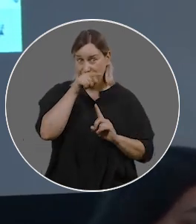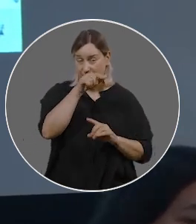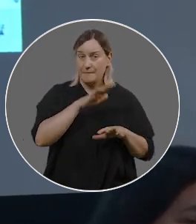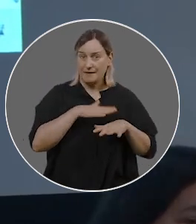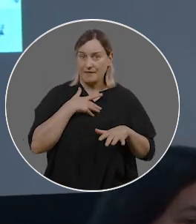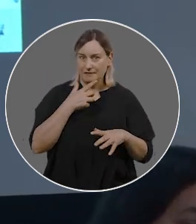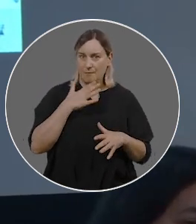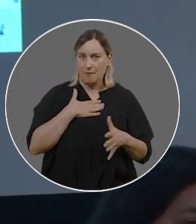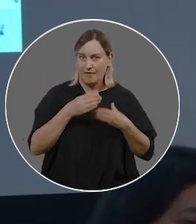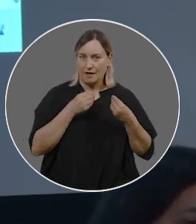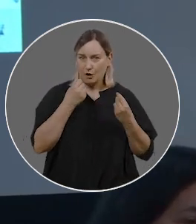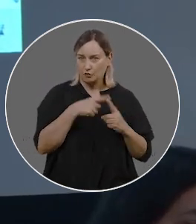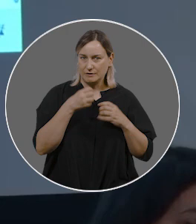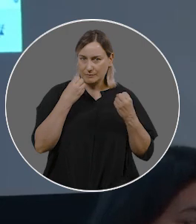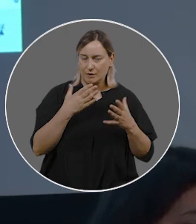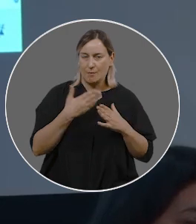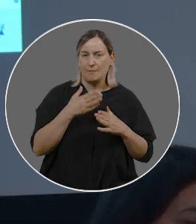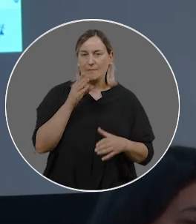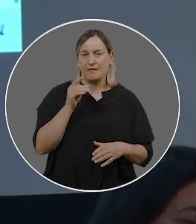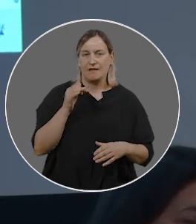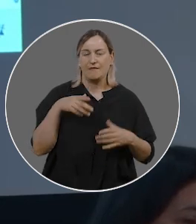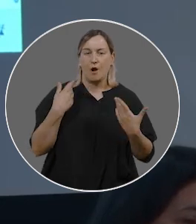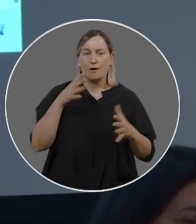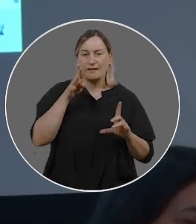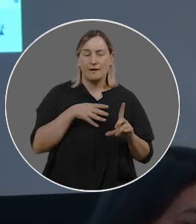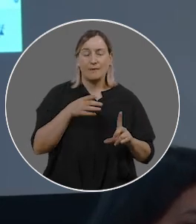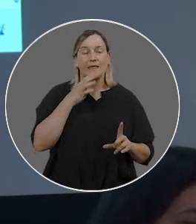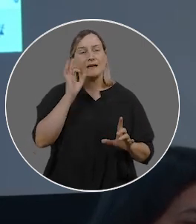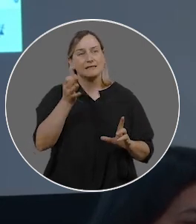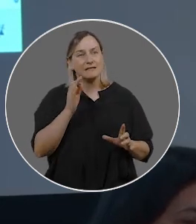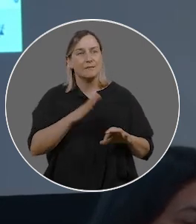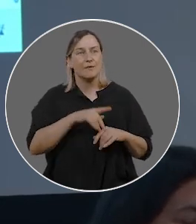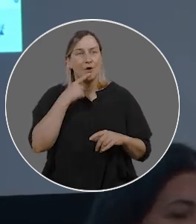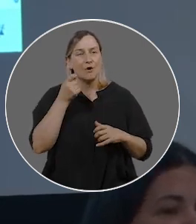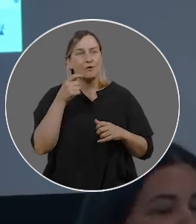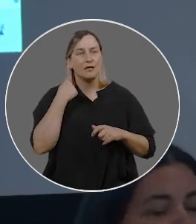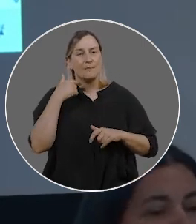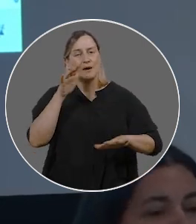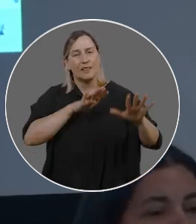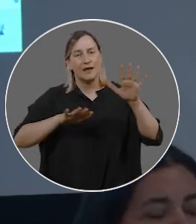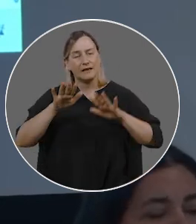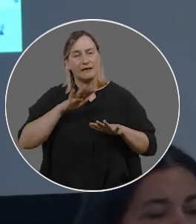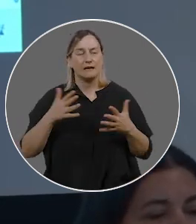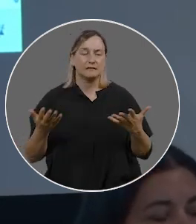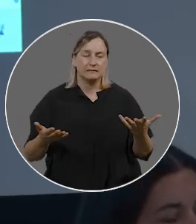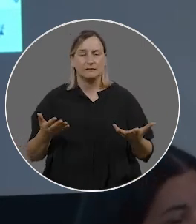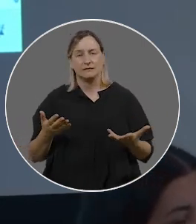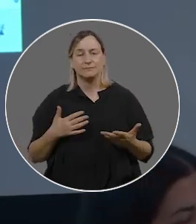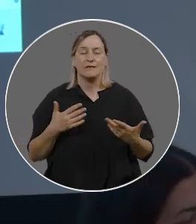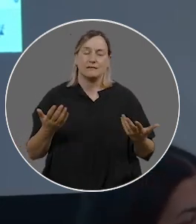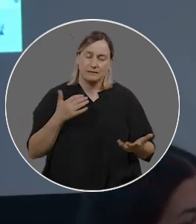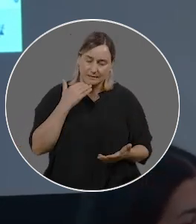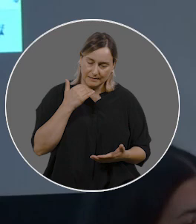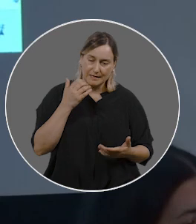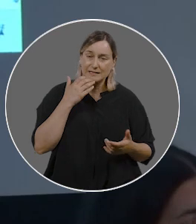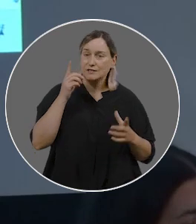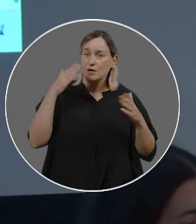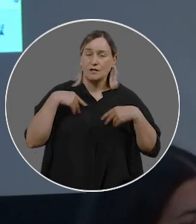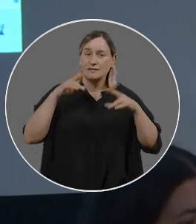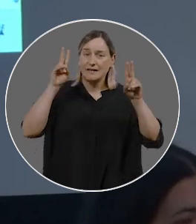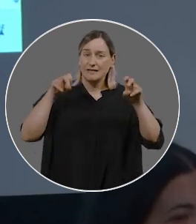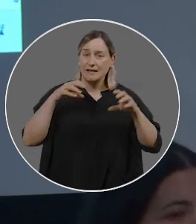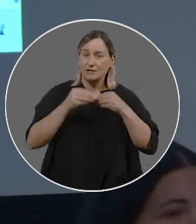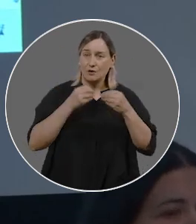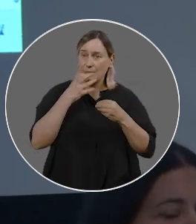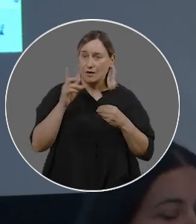en PDF encara que siguin taules, eh? Sí, sí, però com que has dit que ja t'hi perdries i d'allòs a mi... No, no, clar, si no estigués ben feta seria un